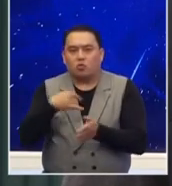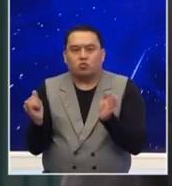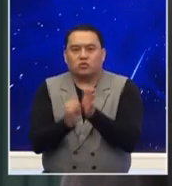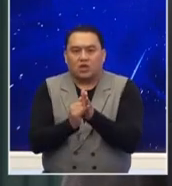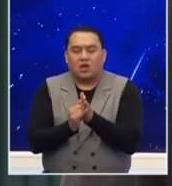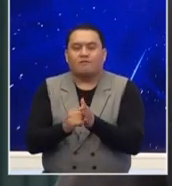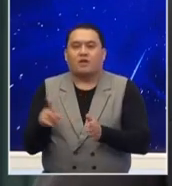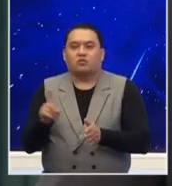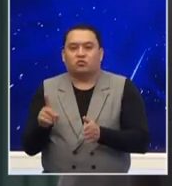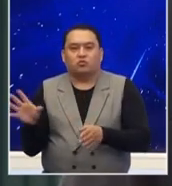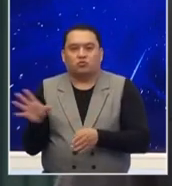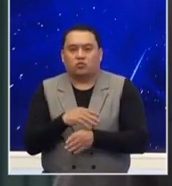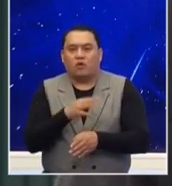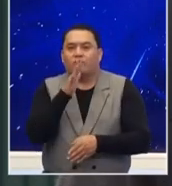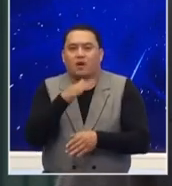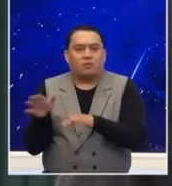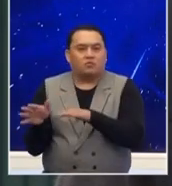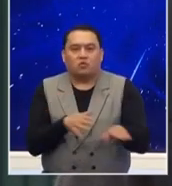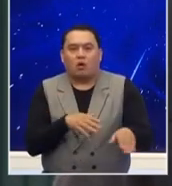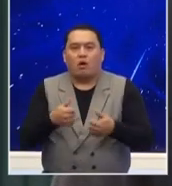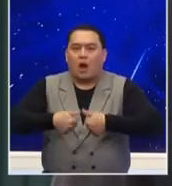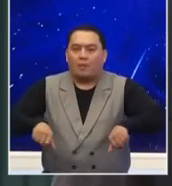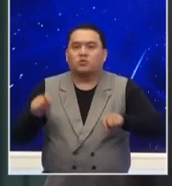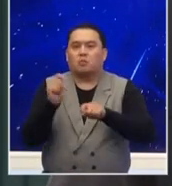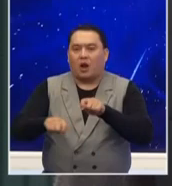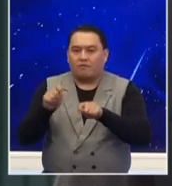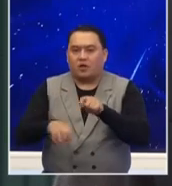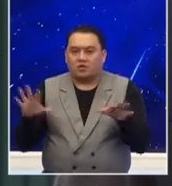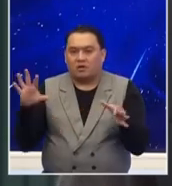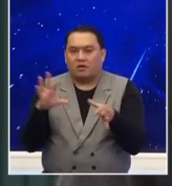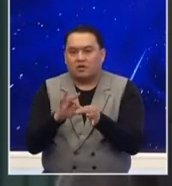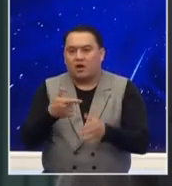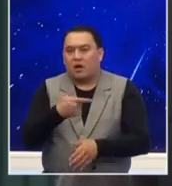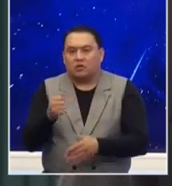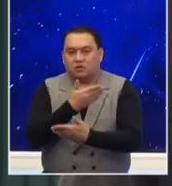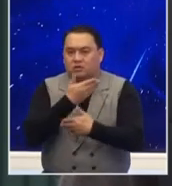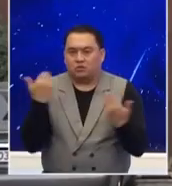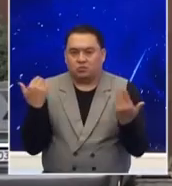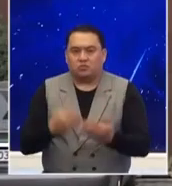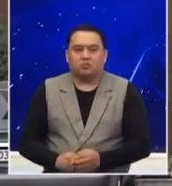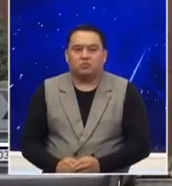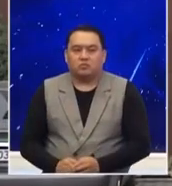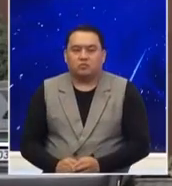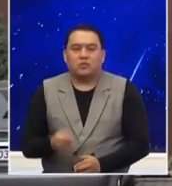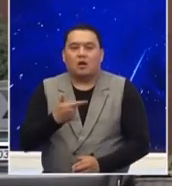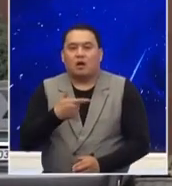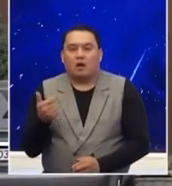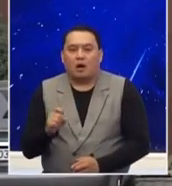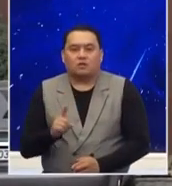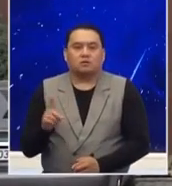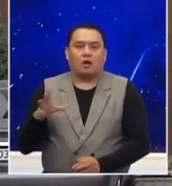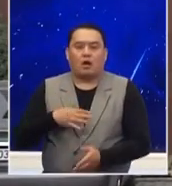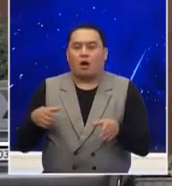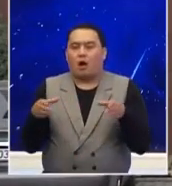установили редукторы. Все это занимает время. Комиссия все проверила, но подключающих газ до сих пор нет. За подачу природного топлива